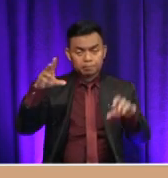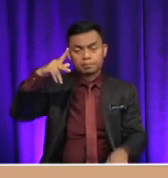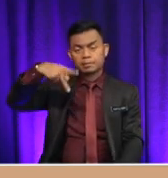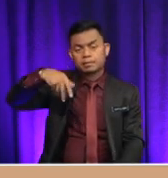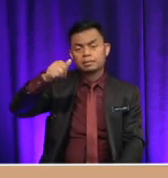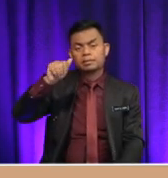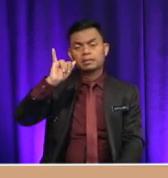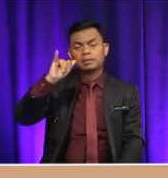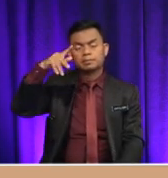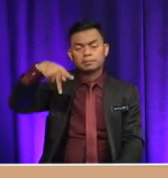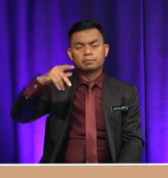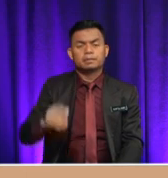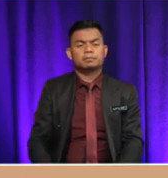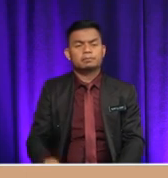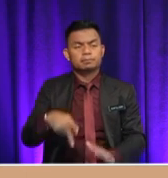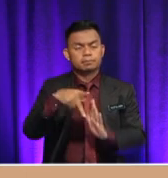boleh